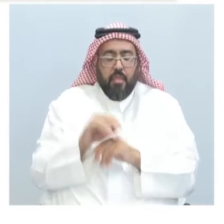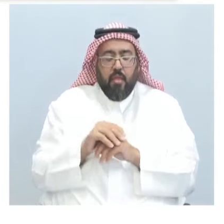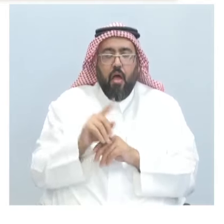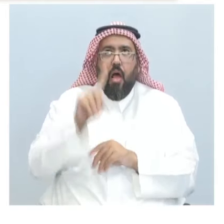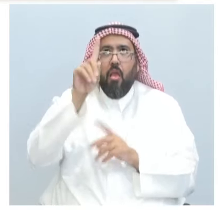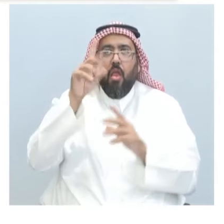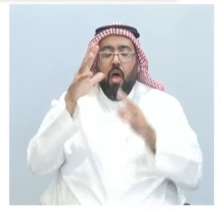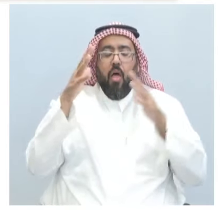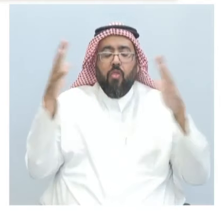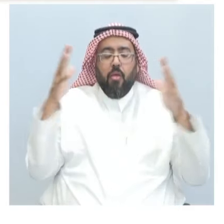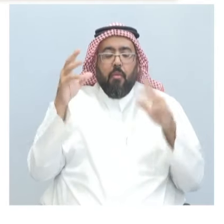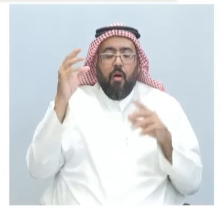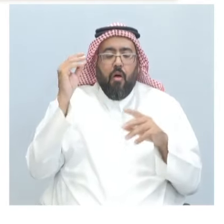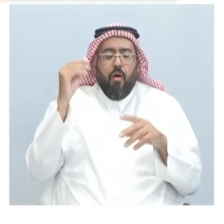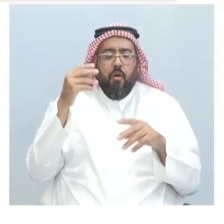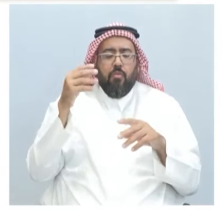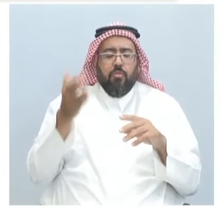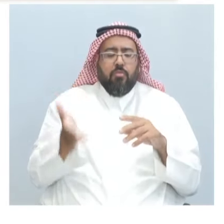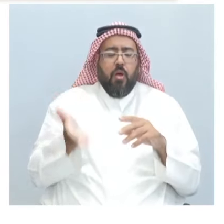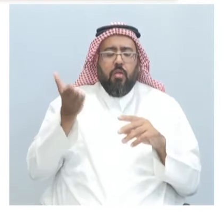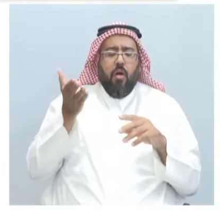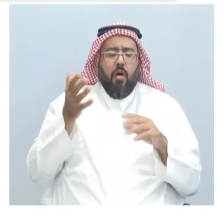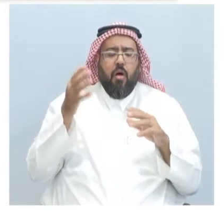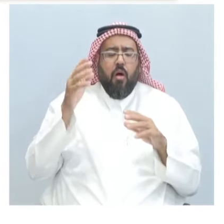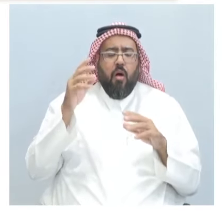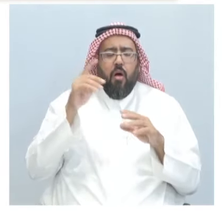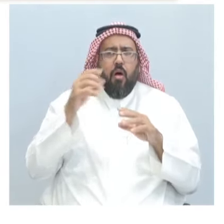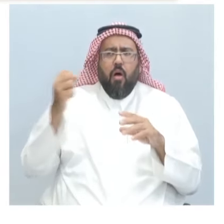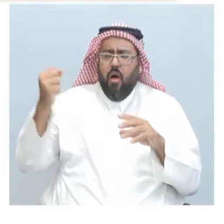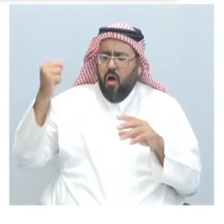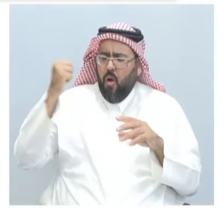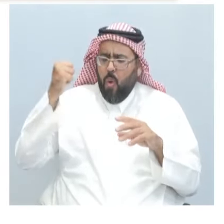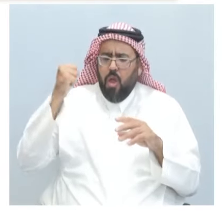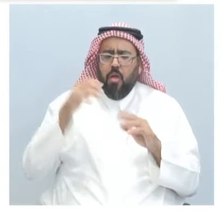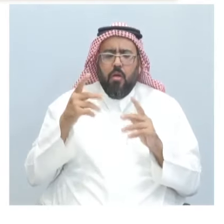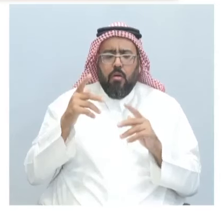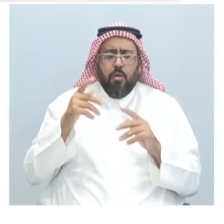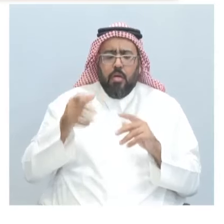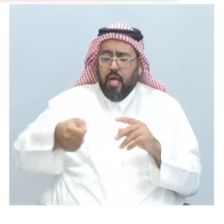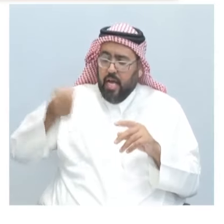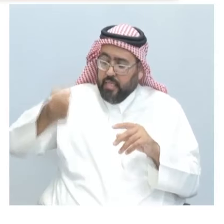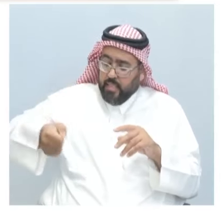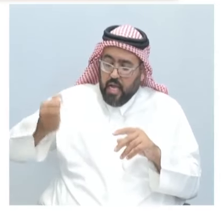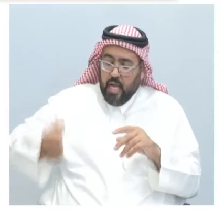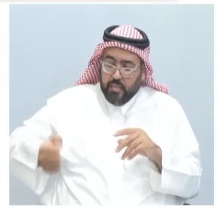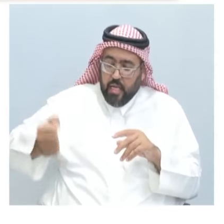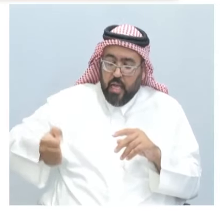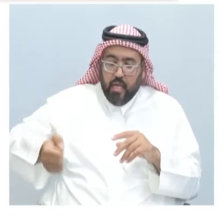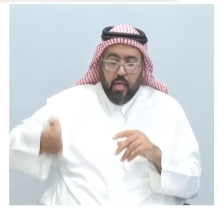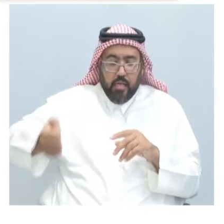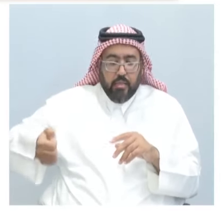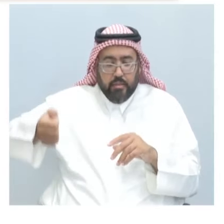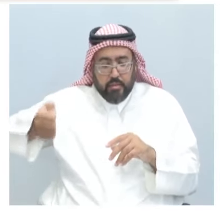عظيم قادر لا يعجزه شيء سبحانه وتعالى وكيف ان العصا تحولت الى ماذا